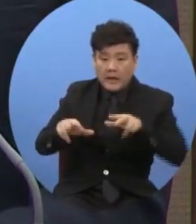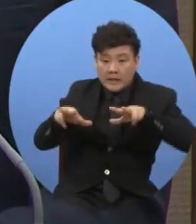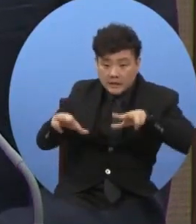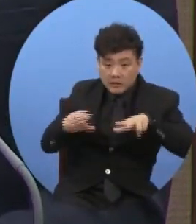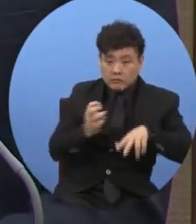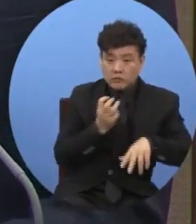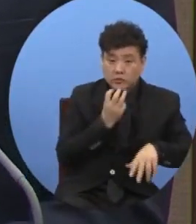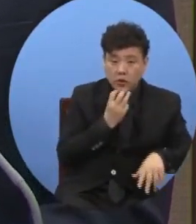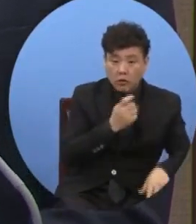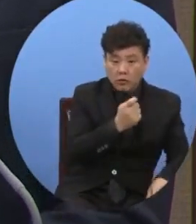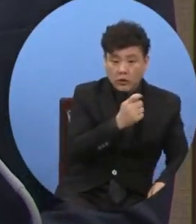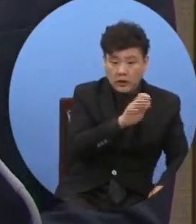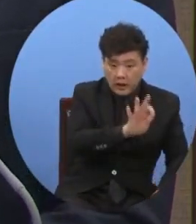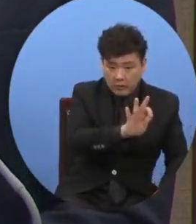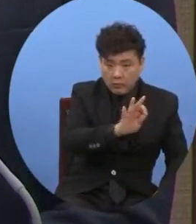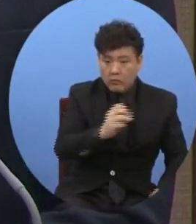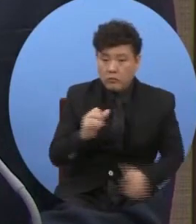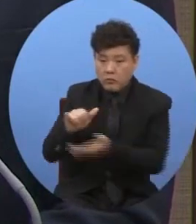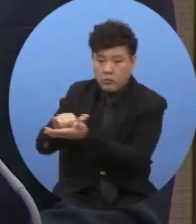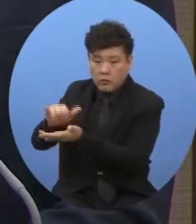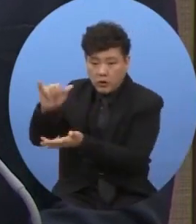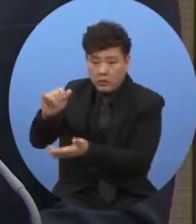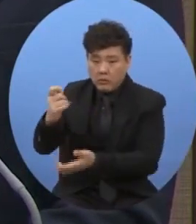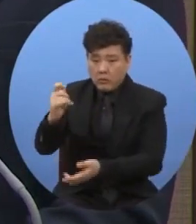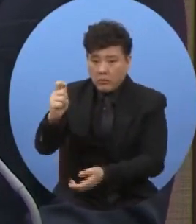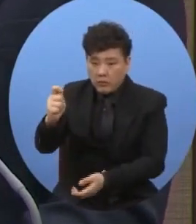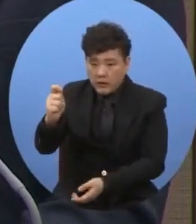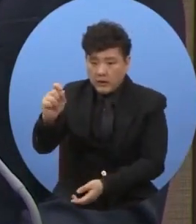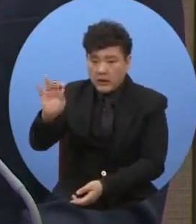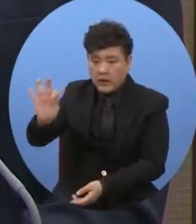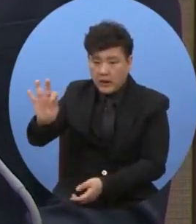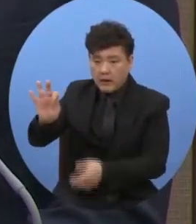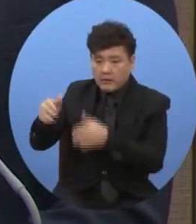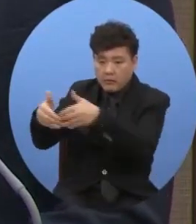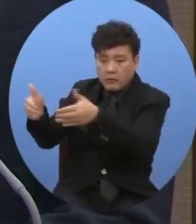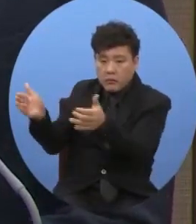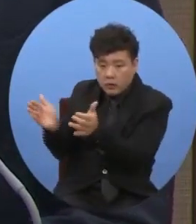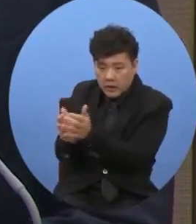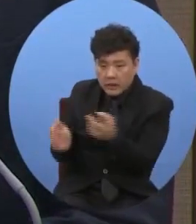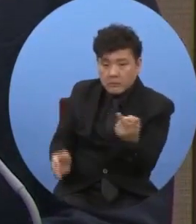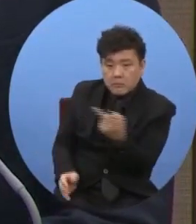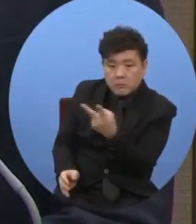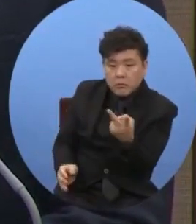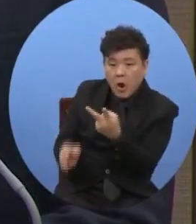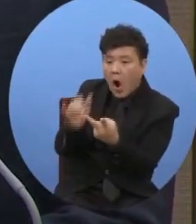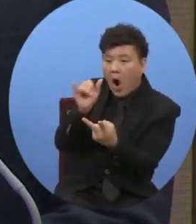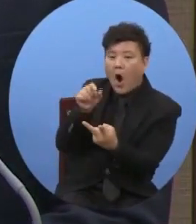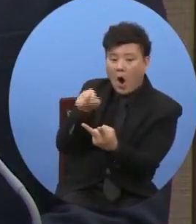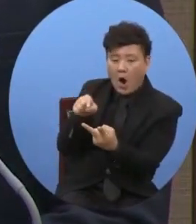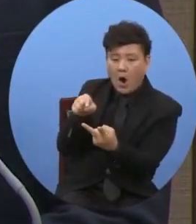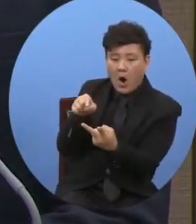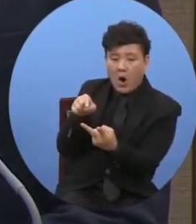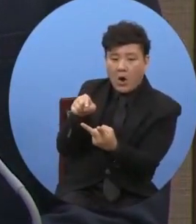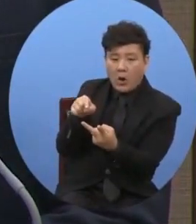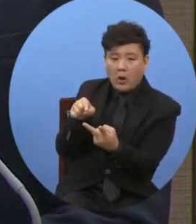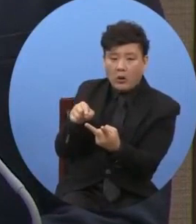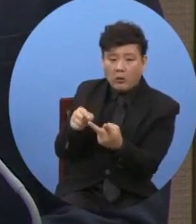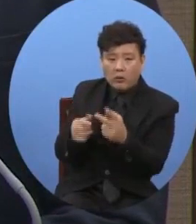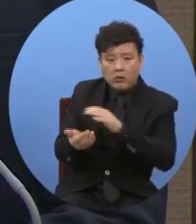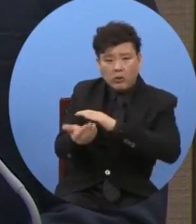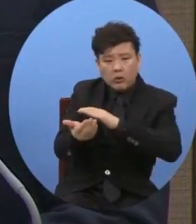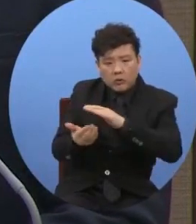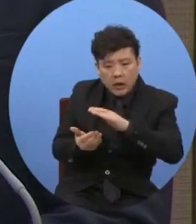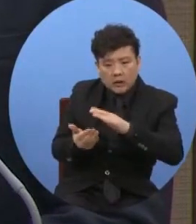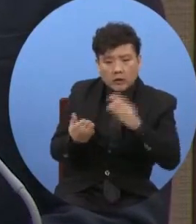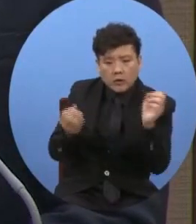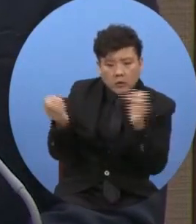있습니다. 이미. 그래서 해당 지자체들과 별도로 그 어떤 사전 정지 작업이